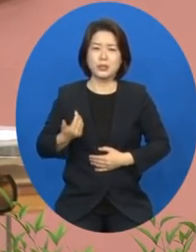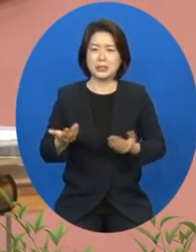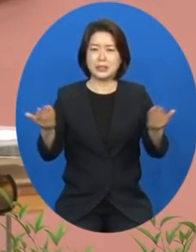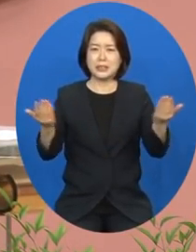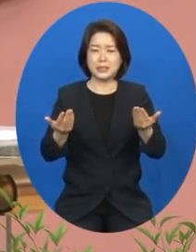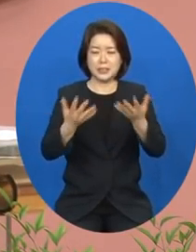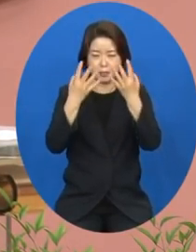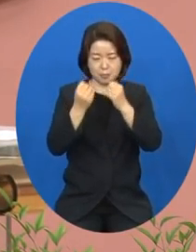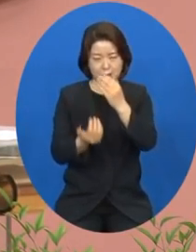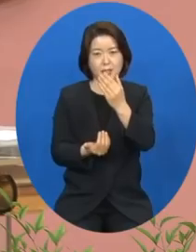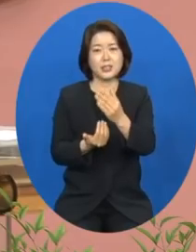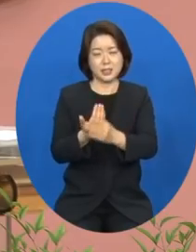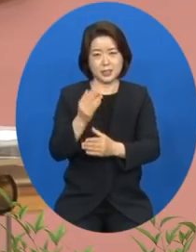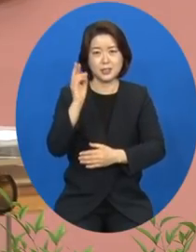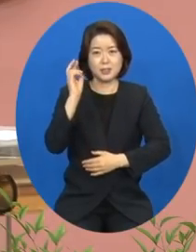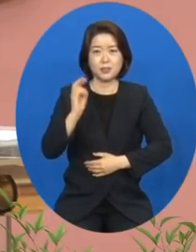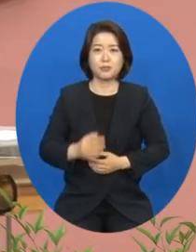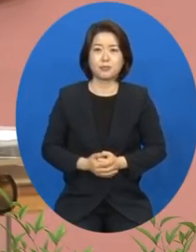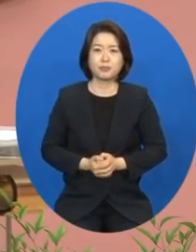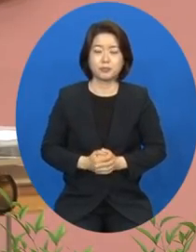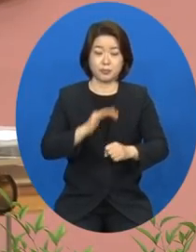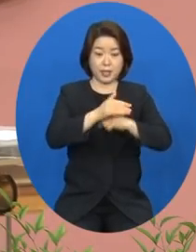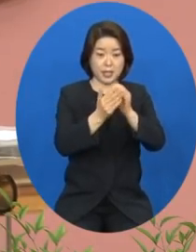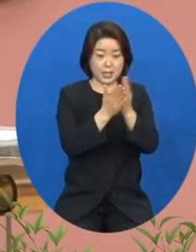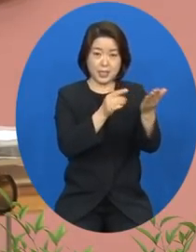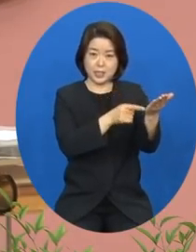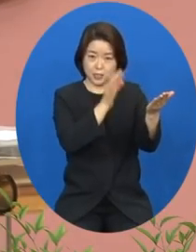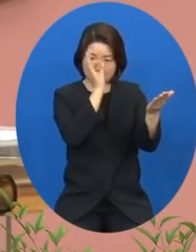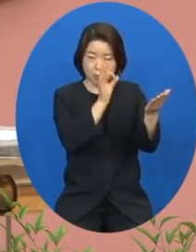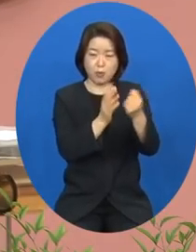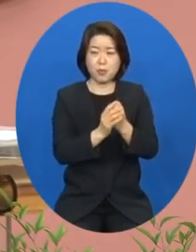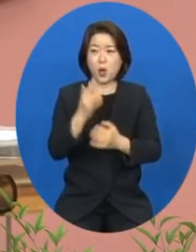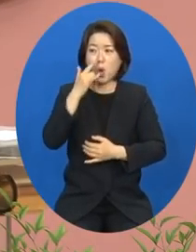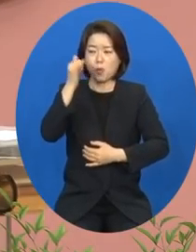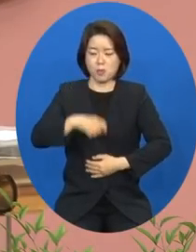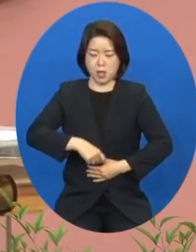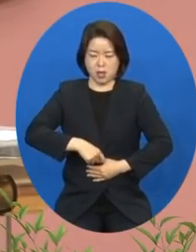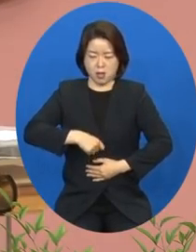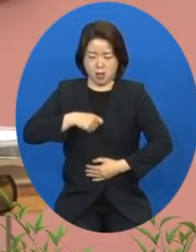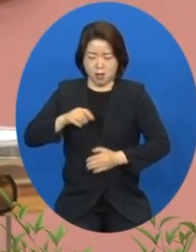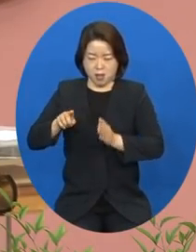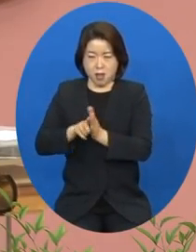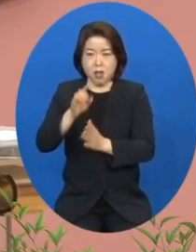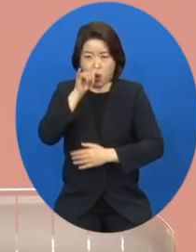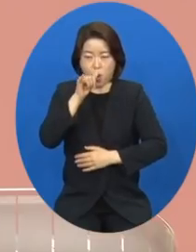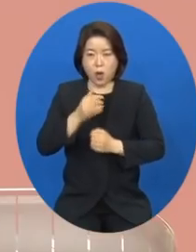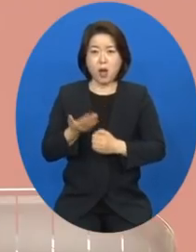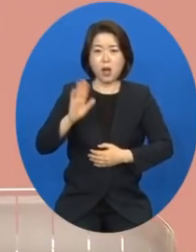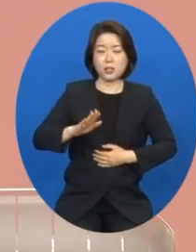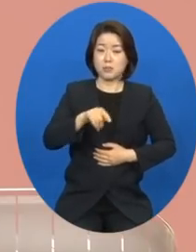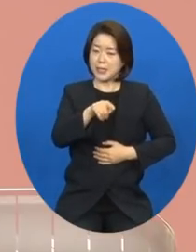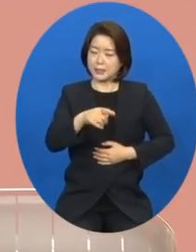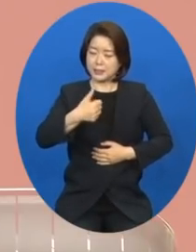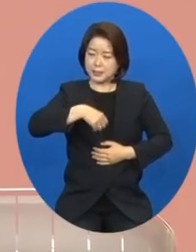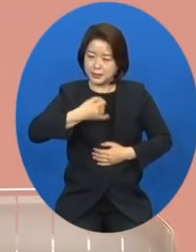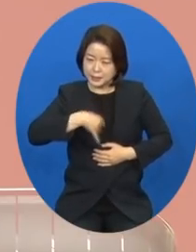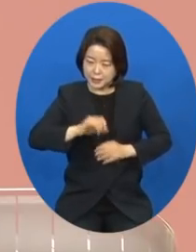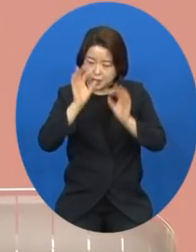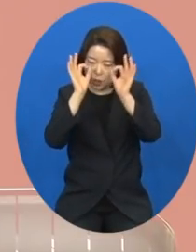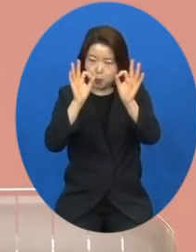있을 수 있습니다 성경에 보면 참 부모님은 실 한데 자녀들은 그렇지 못한